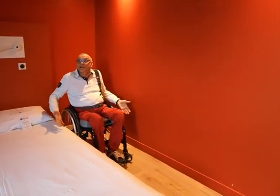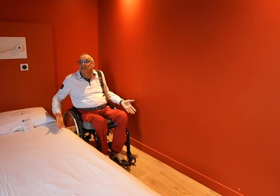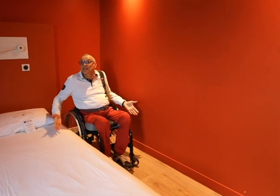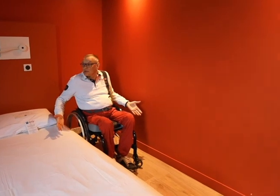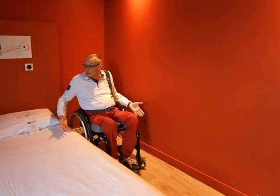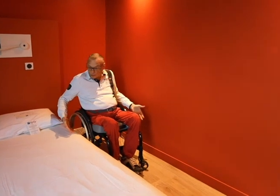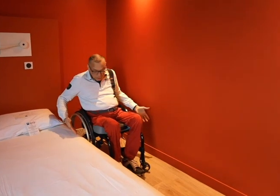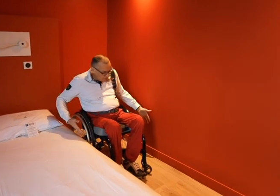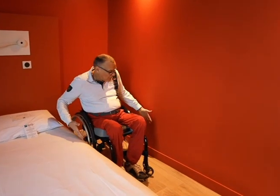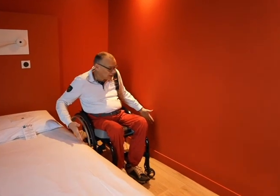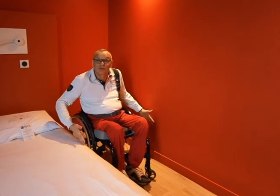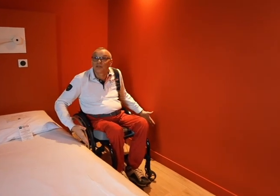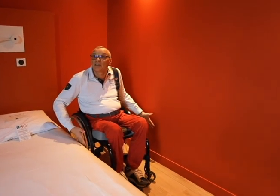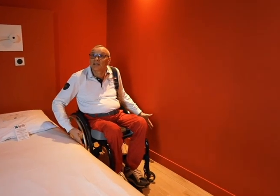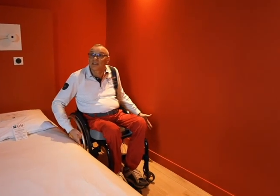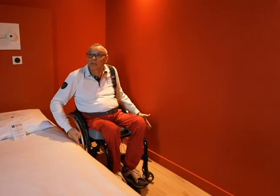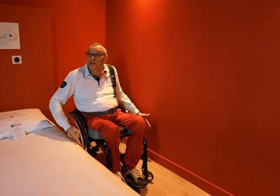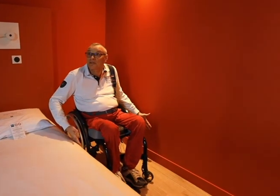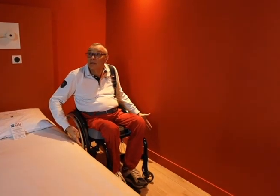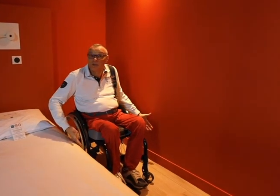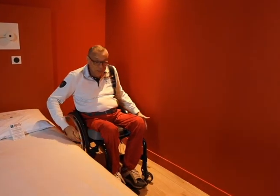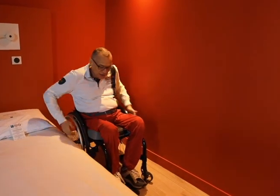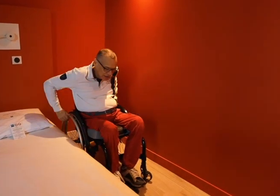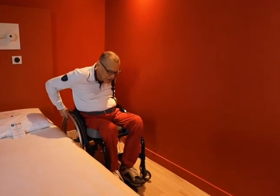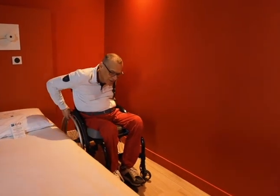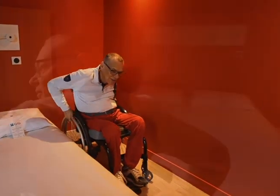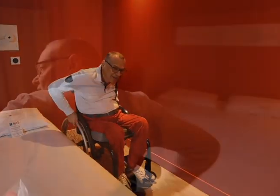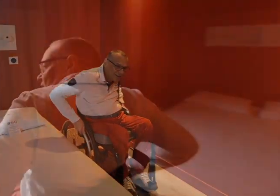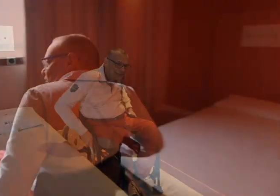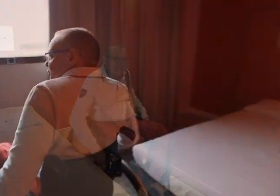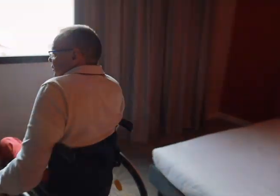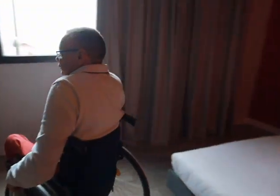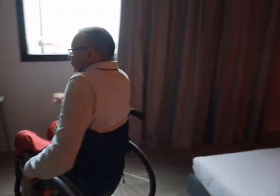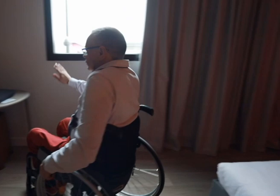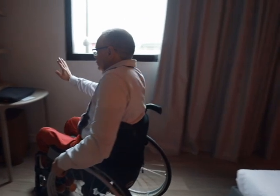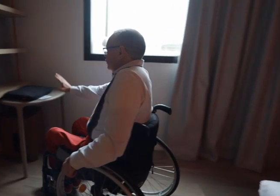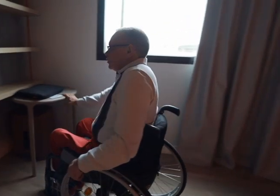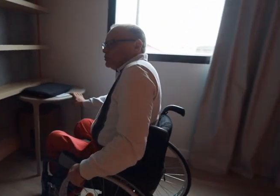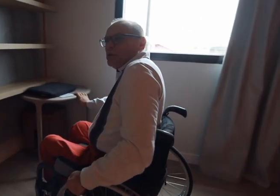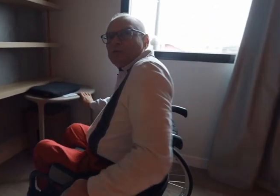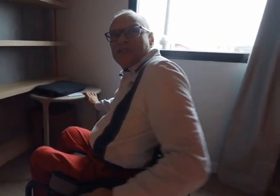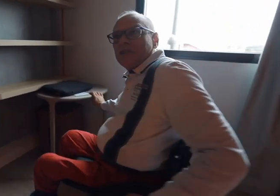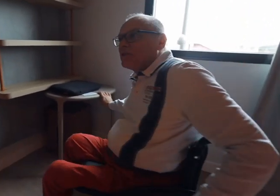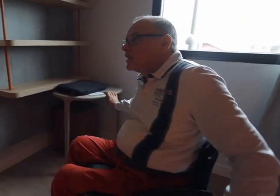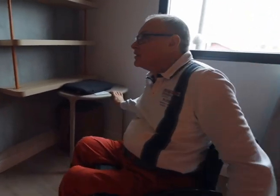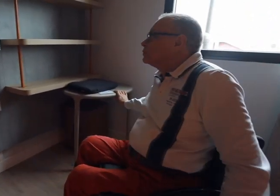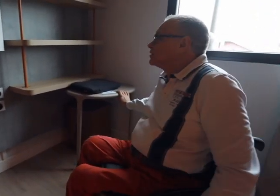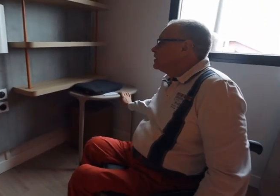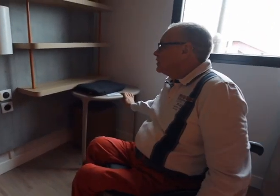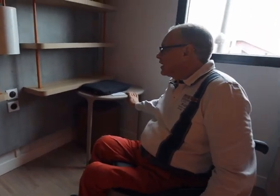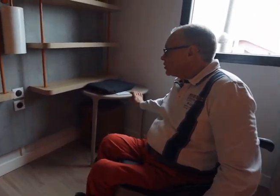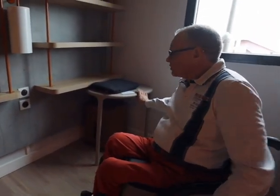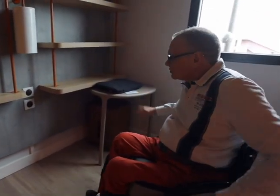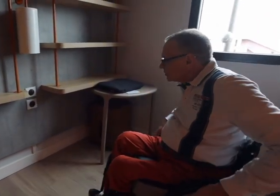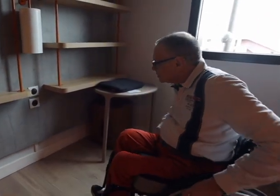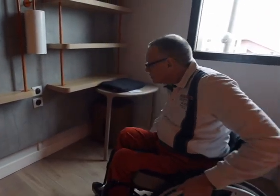totalement accessible bien entendu, même avec un fauteuil électrique, tu vois, parce que c'est quand même super large. Tout ce qu'il faut pour poser les affaires, poser